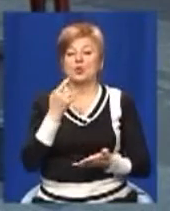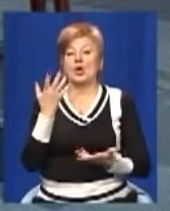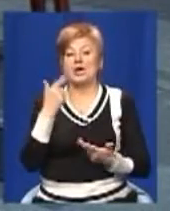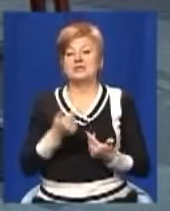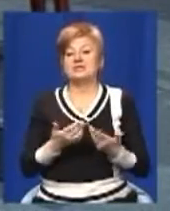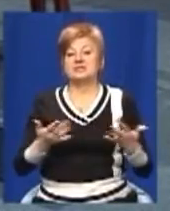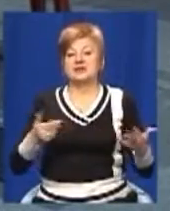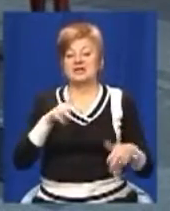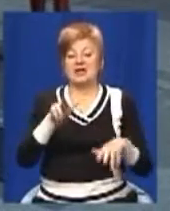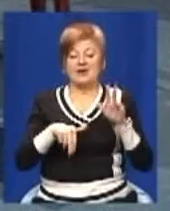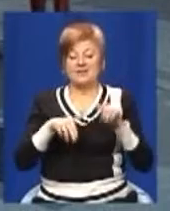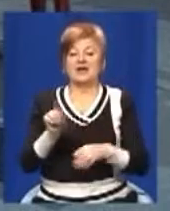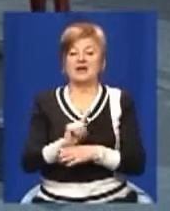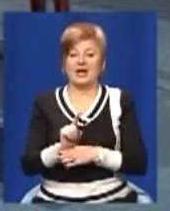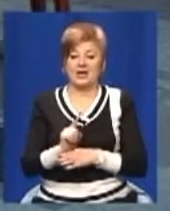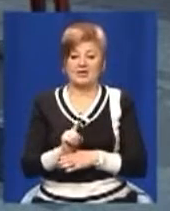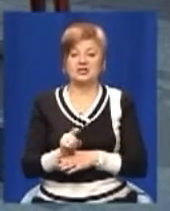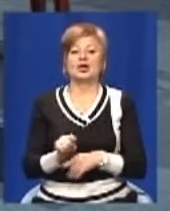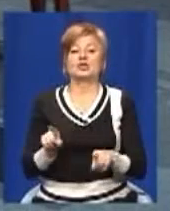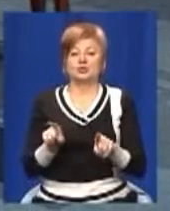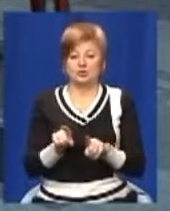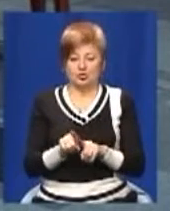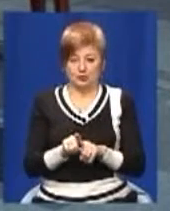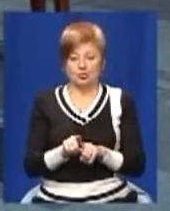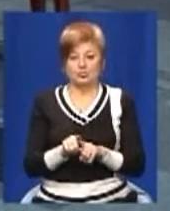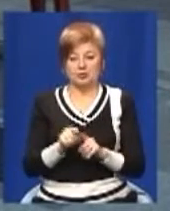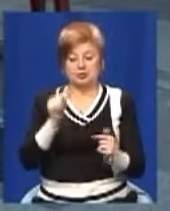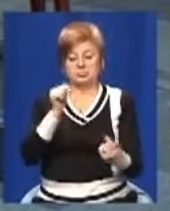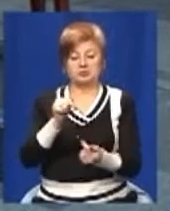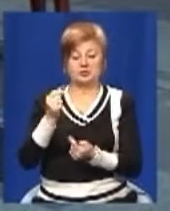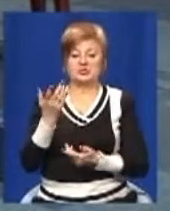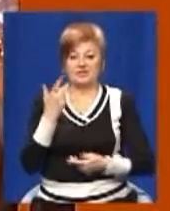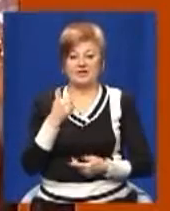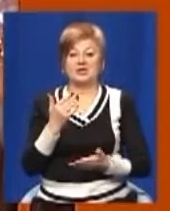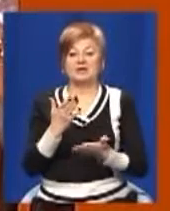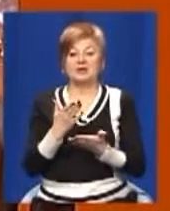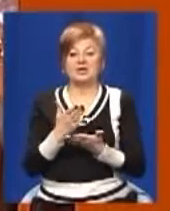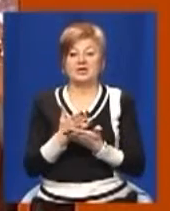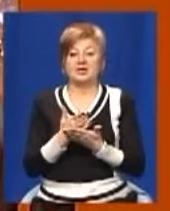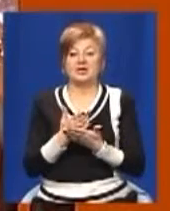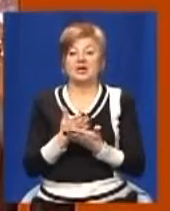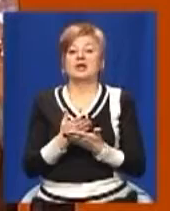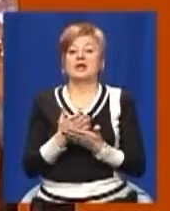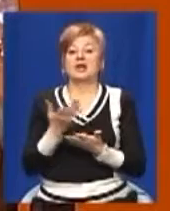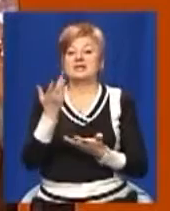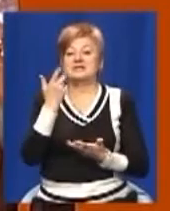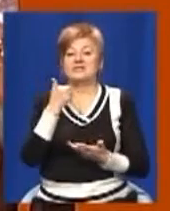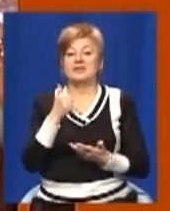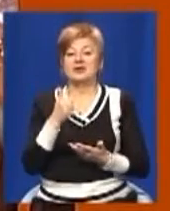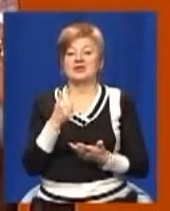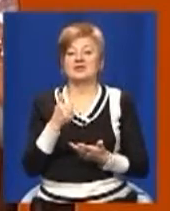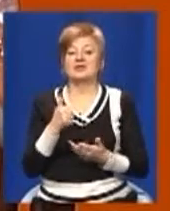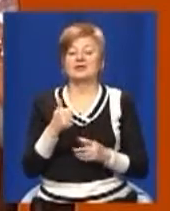як фарби, олівці, які також властиві певні кольори. Є ще ахроматичний колір,